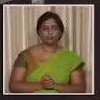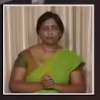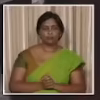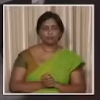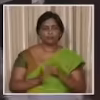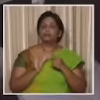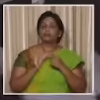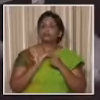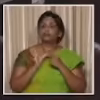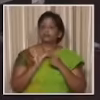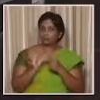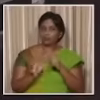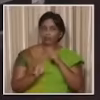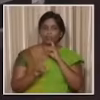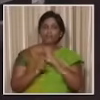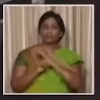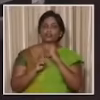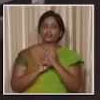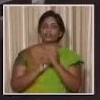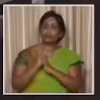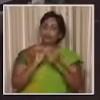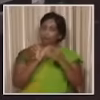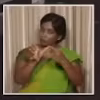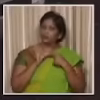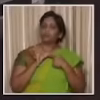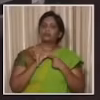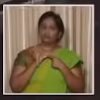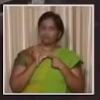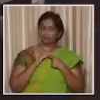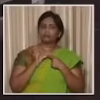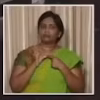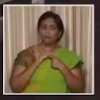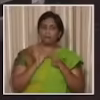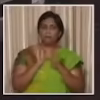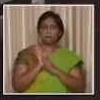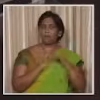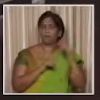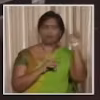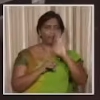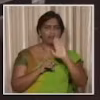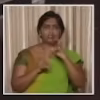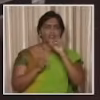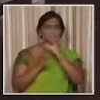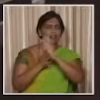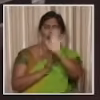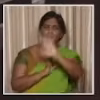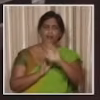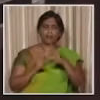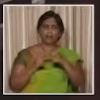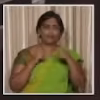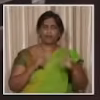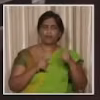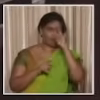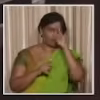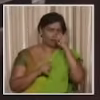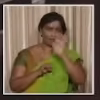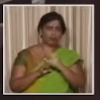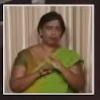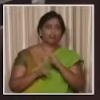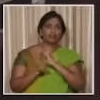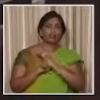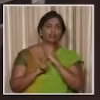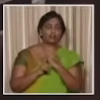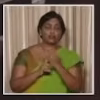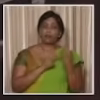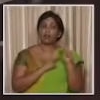මේකට උත්තරේ දෙන්න කියන්න සංස්කෘතික ඇමතුමන් මේකට උත්තරේ දෙන්න මරික්කාර මහත්තයා ඕනෙත් නැහැ චමින්ද මහත්තයා ඕනෙත් නැහැ විපක්ෂ නායකතුමා ඕනෙත් නැහැ